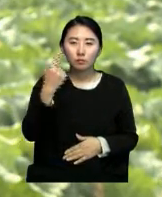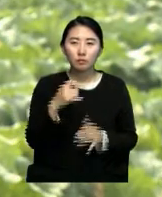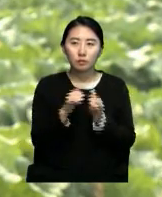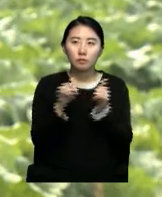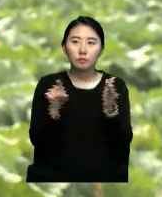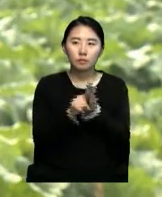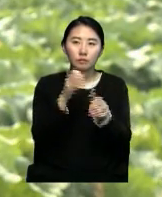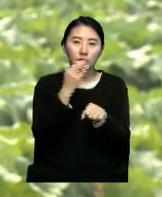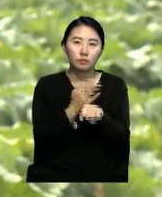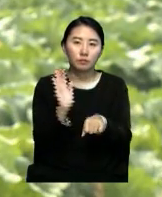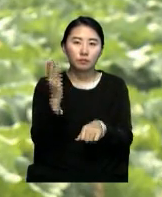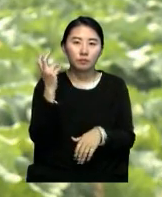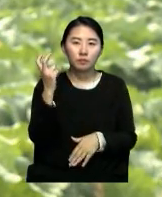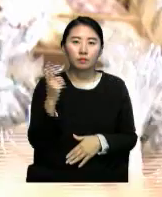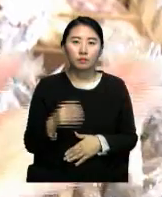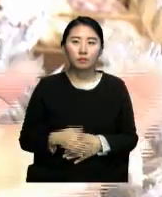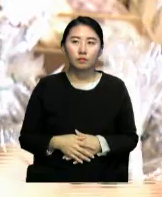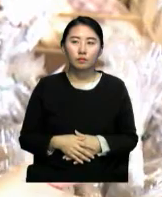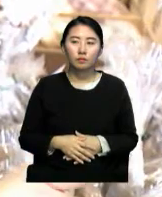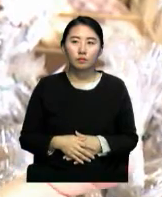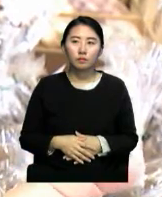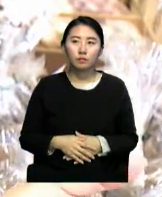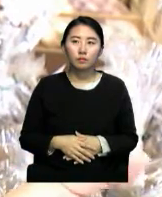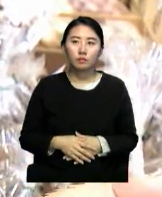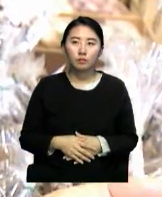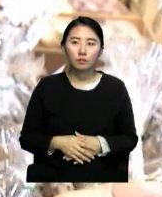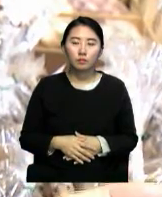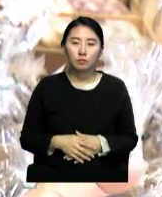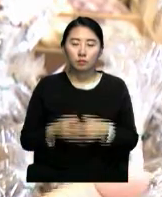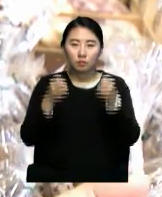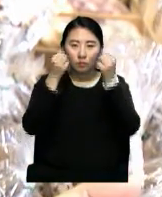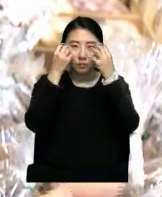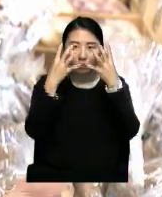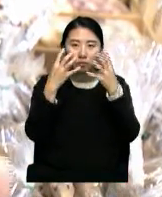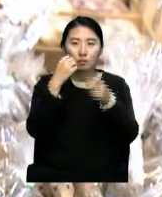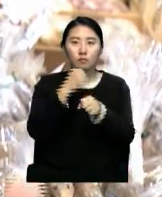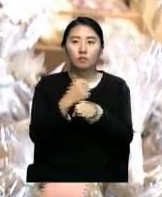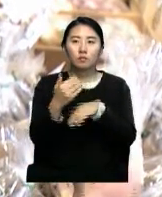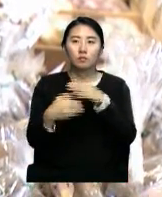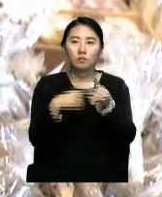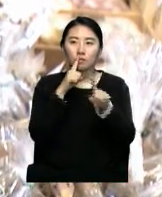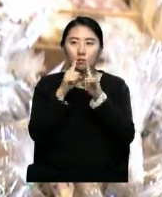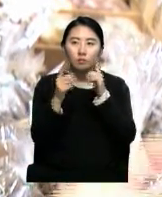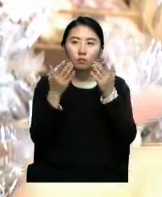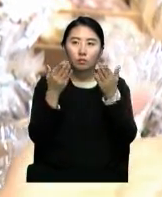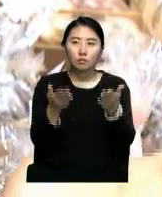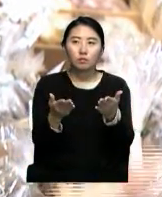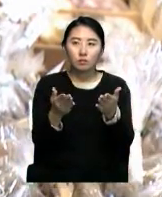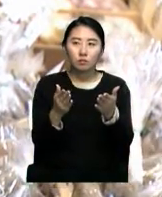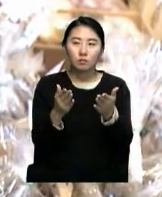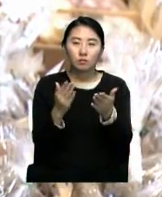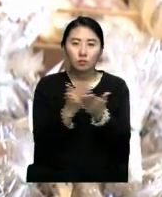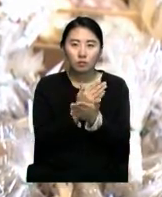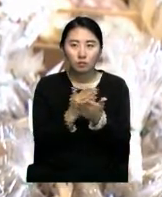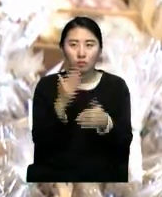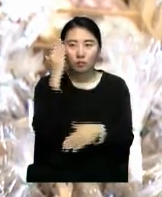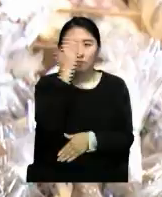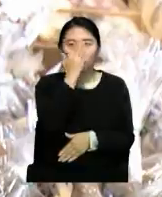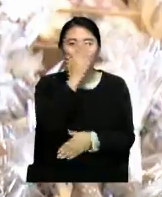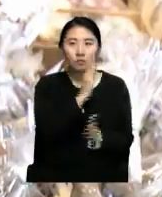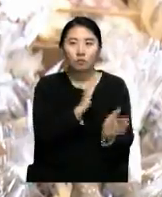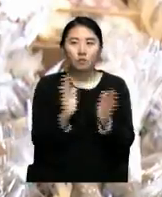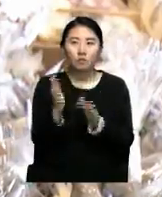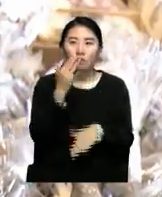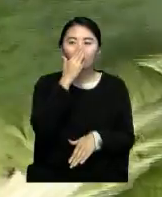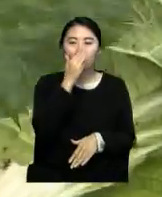분들은 믿고 사셔도 후회가 없을 것 같고요. 일단 싱싱하고 아까 말씀드린 것처럼 소분이 되어 있고 깨끗하게